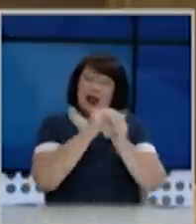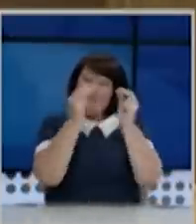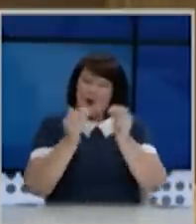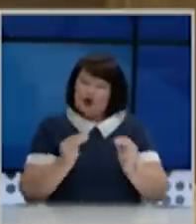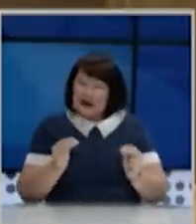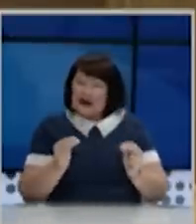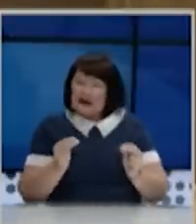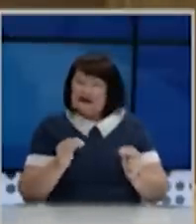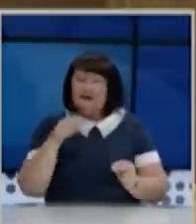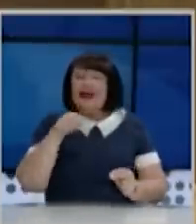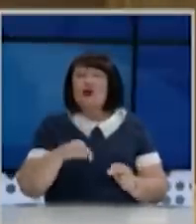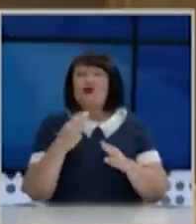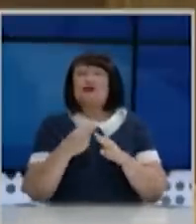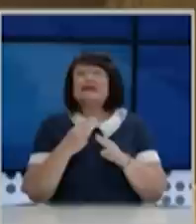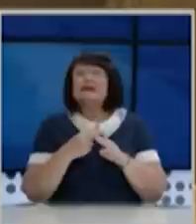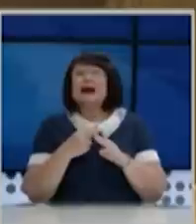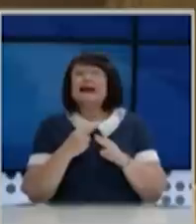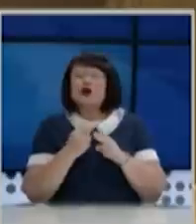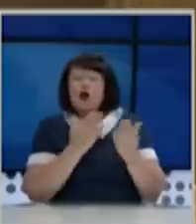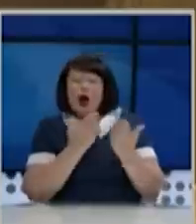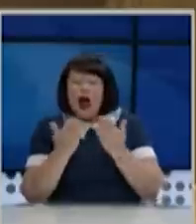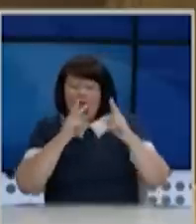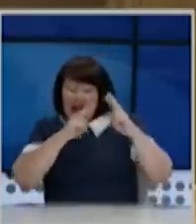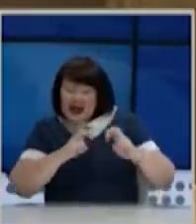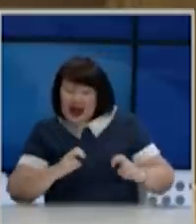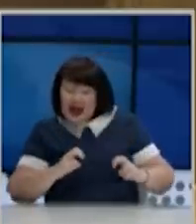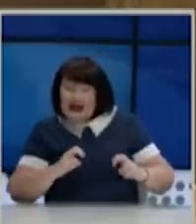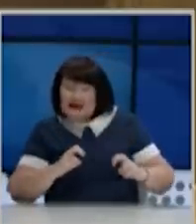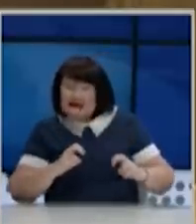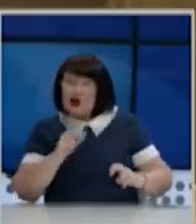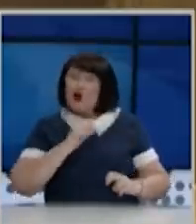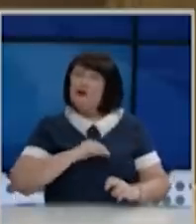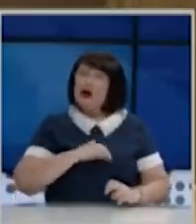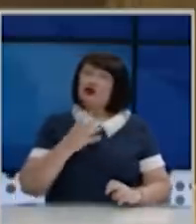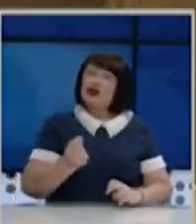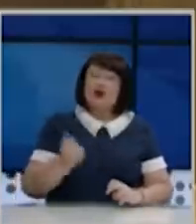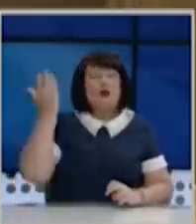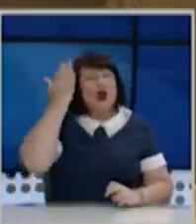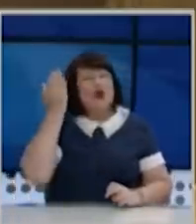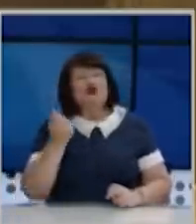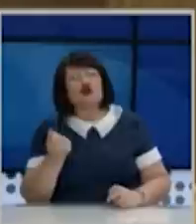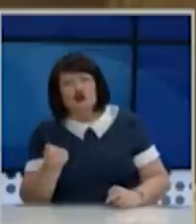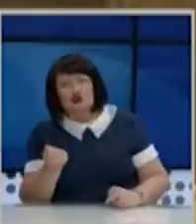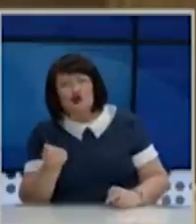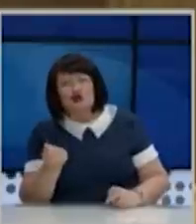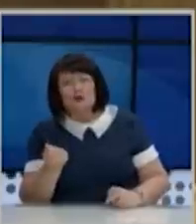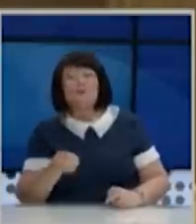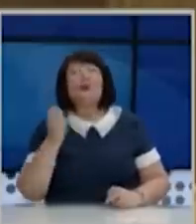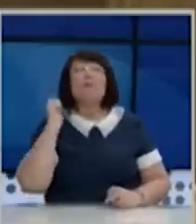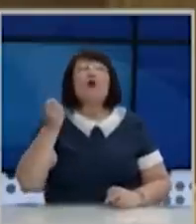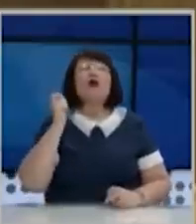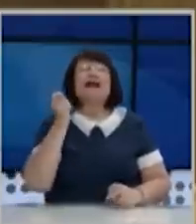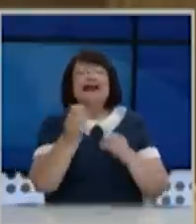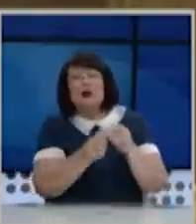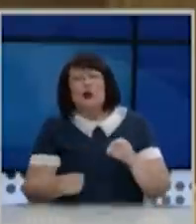αποδοτικότητα. Εδώ είναι το κουμπί. Ανάλυση κόστους οφέλους που διαπερνά την πολιτική όλων των